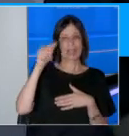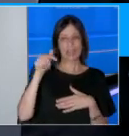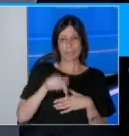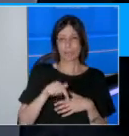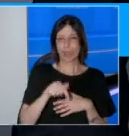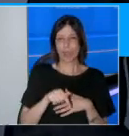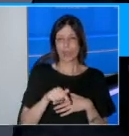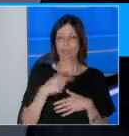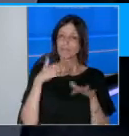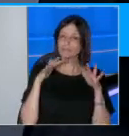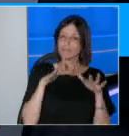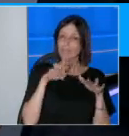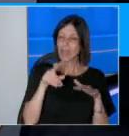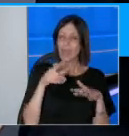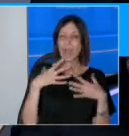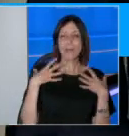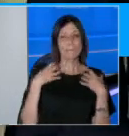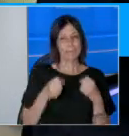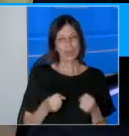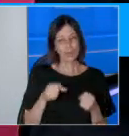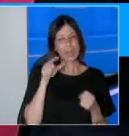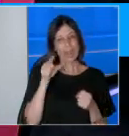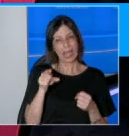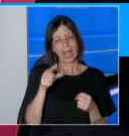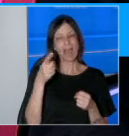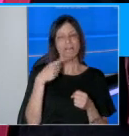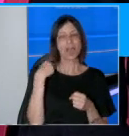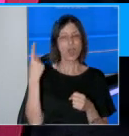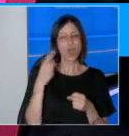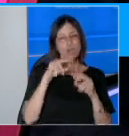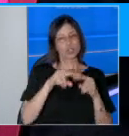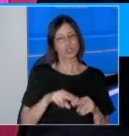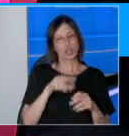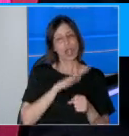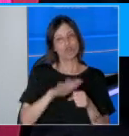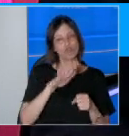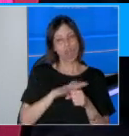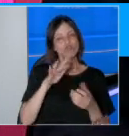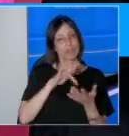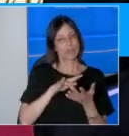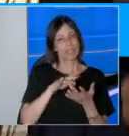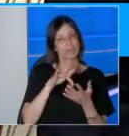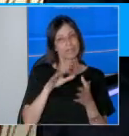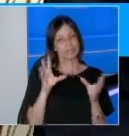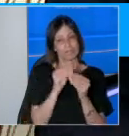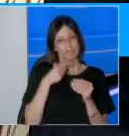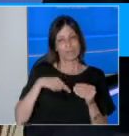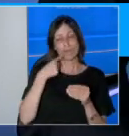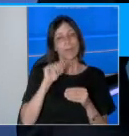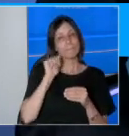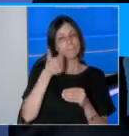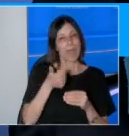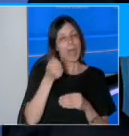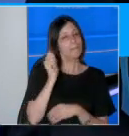מכאן, ולאחל לך בריאות איתנה לך, ובכלל לכל שורדי השואה שנמצאים עדיין איתנו, ונאמר שמחר